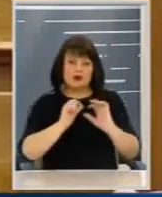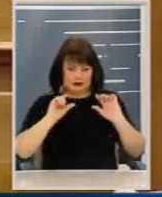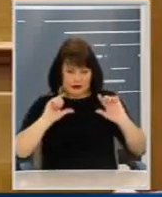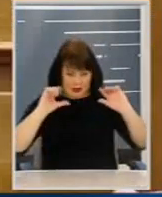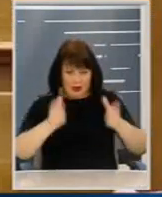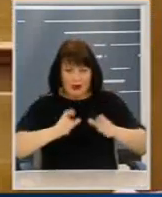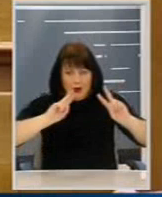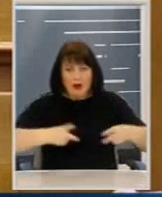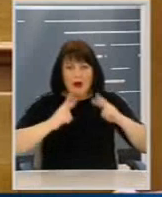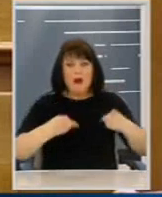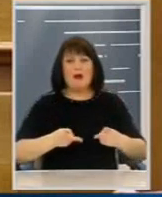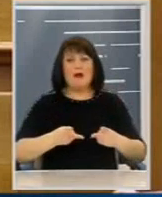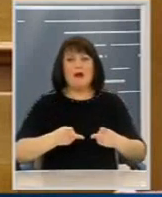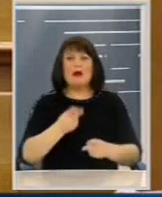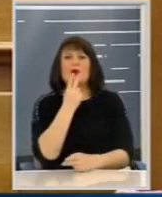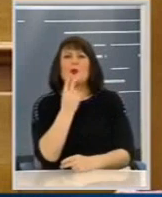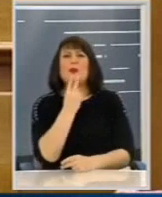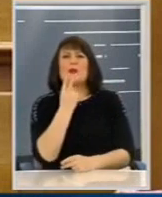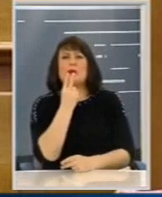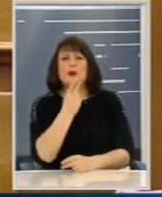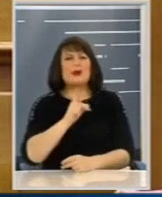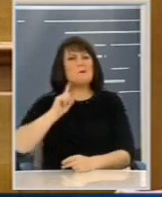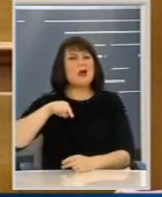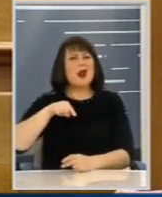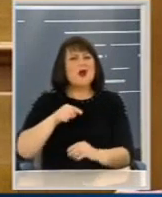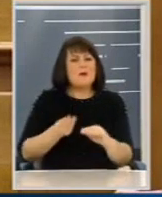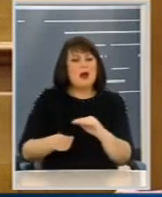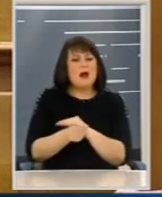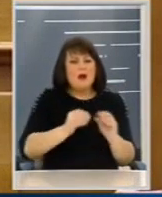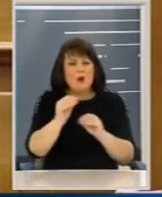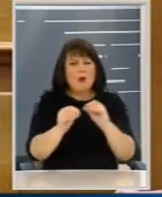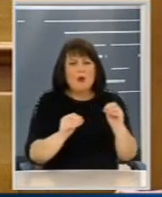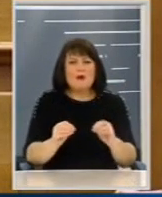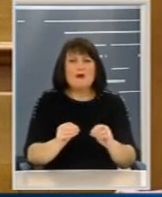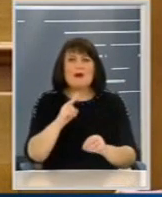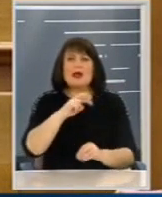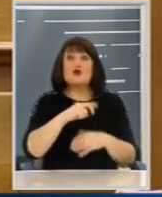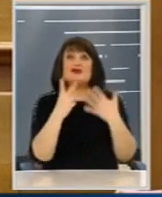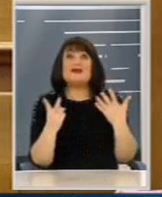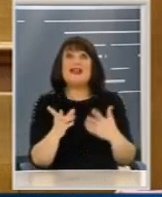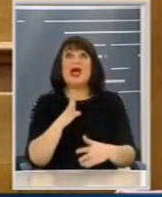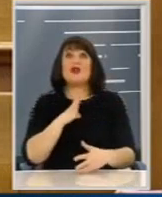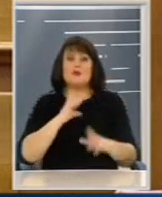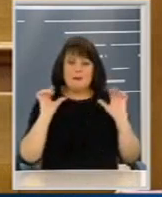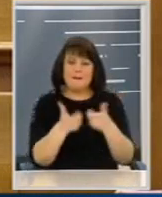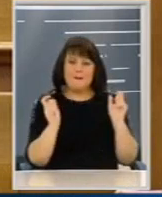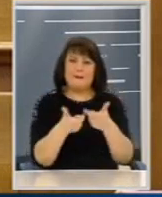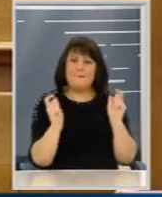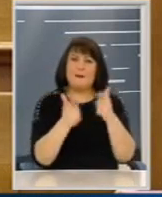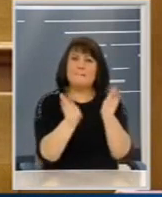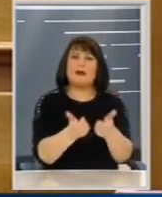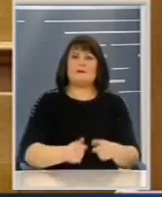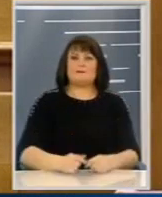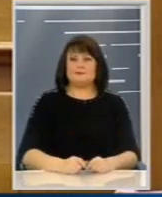για διακίνηση λαθρέων καπνικών προϊόντων με την σύλληψη 27 ατόμων. 23